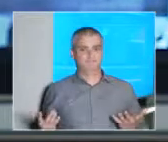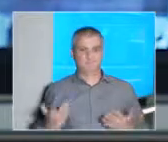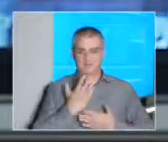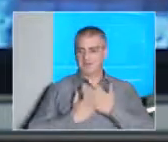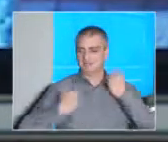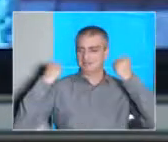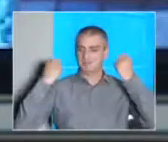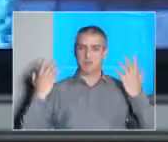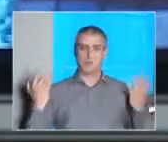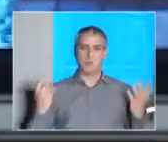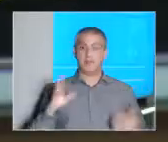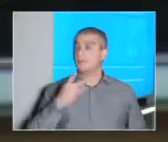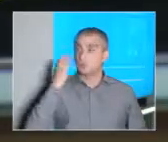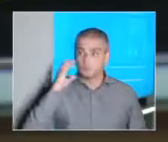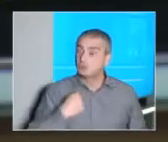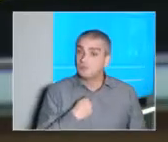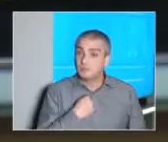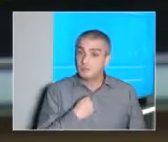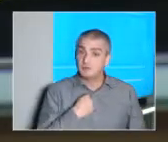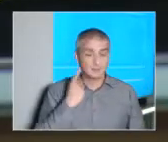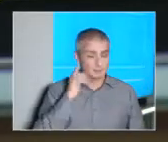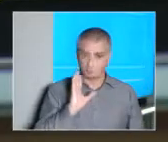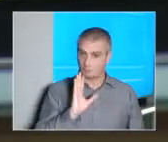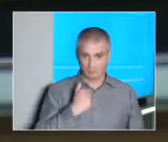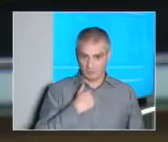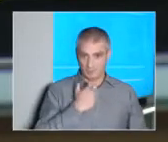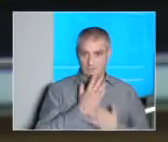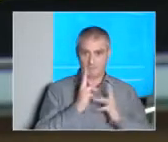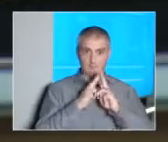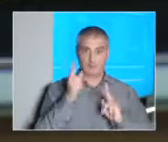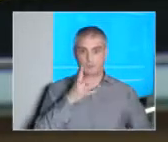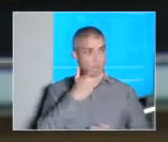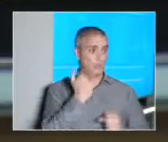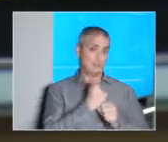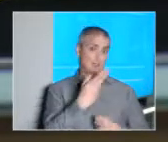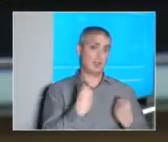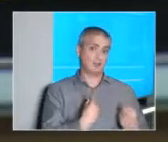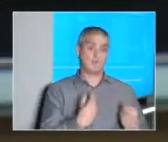לחצי גיבור. אם היו מקשיבים לי, תקשיב טוב, אני כבר, אני נפגשתי... יכול להיות שזה עושה לך טוב.